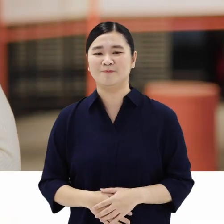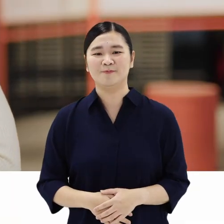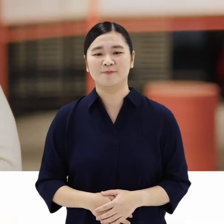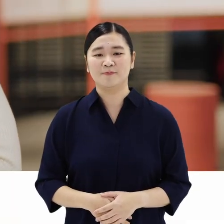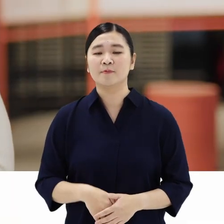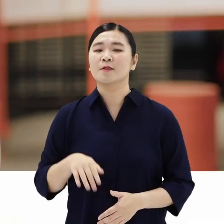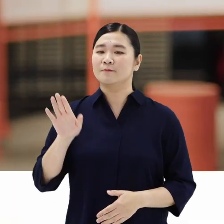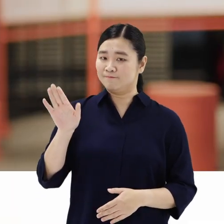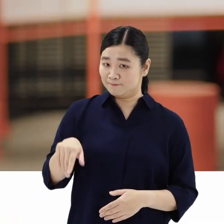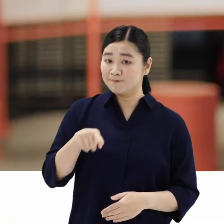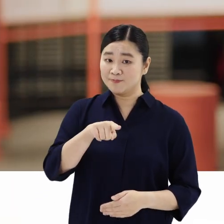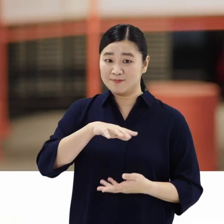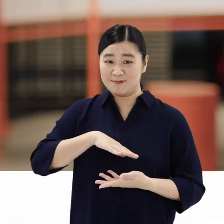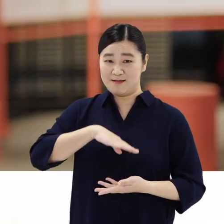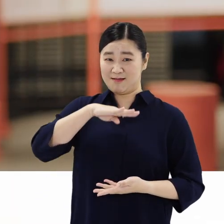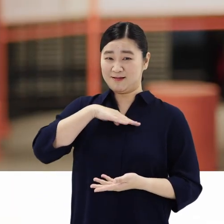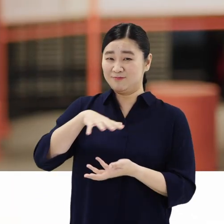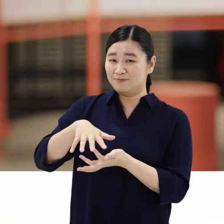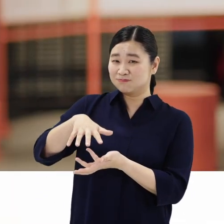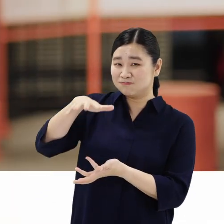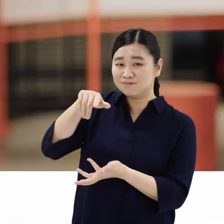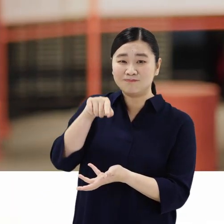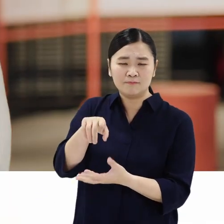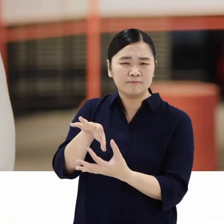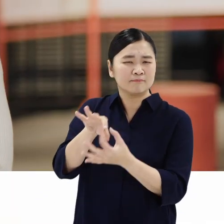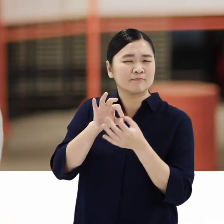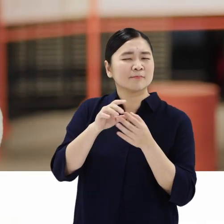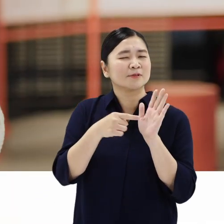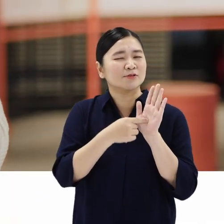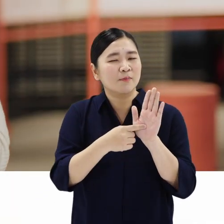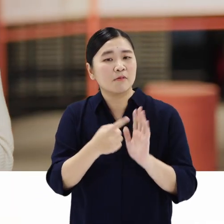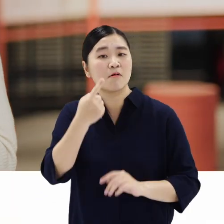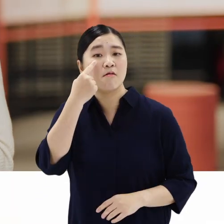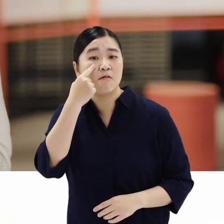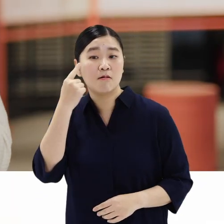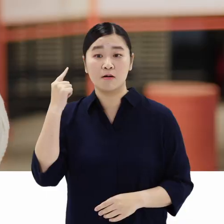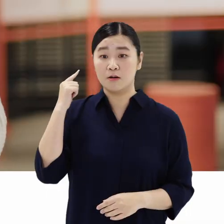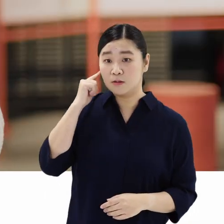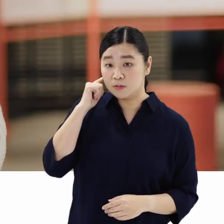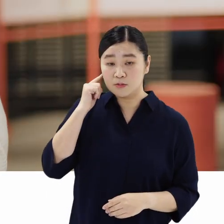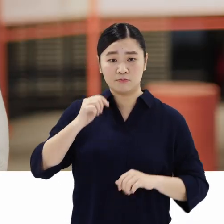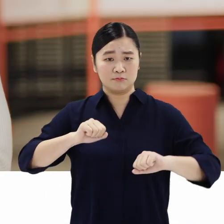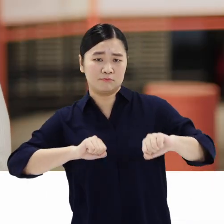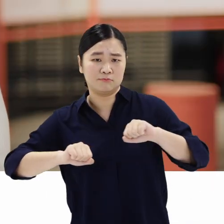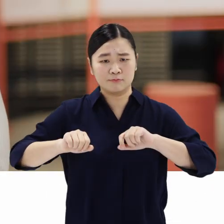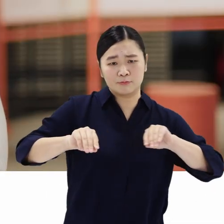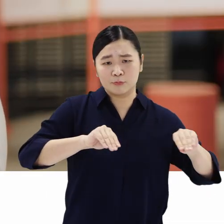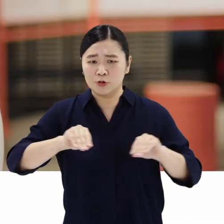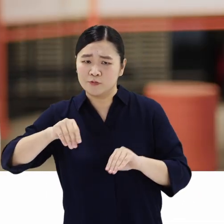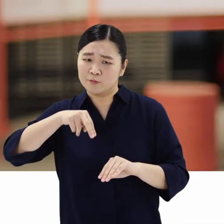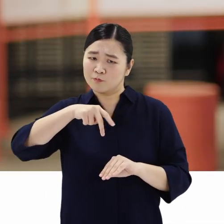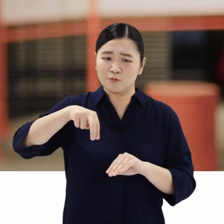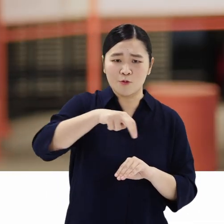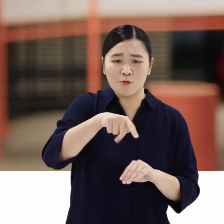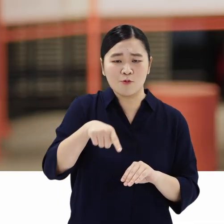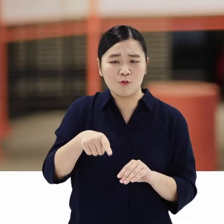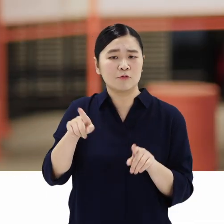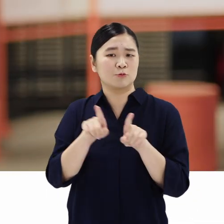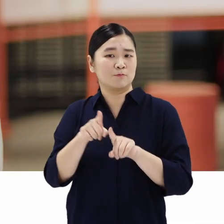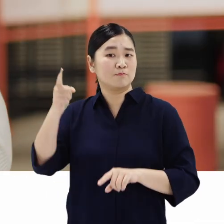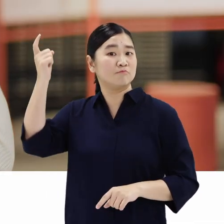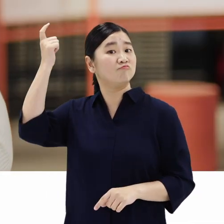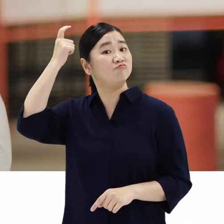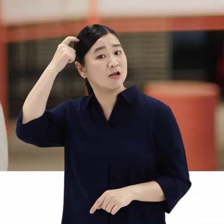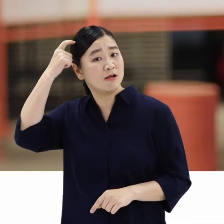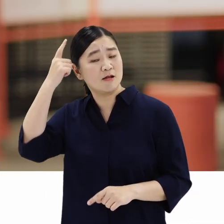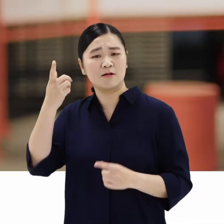年を取った時に目、耳、運動器、脳に起こる